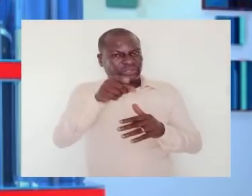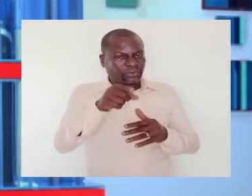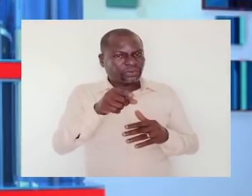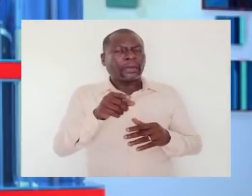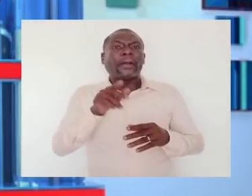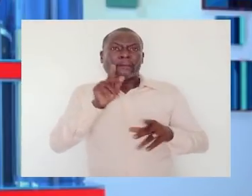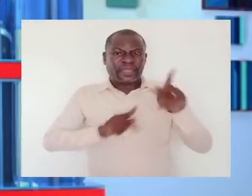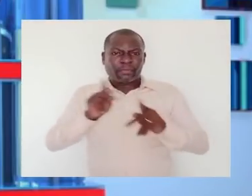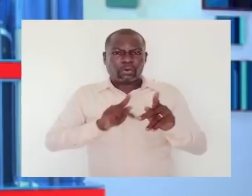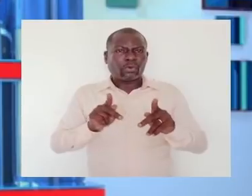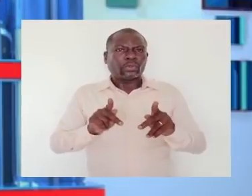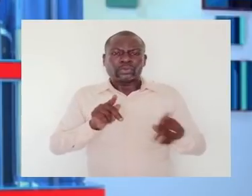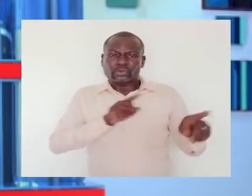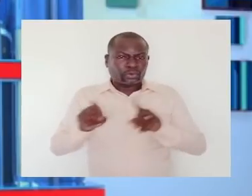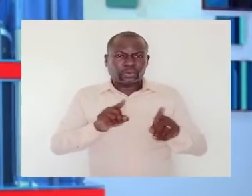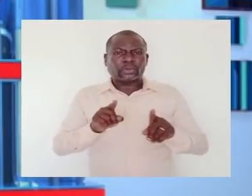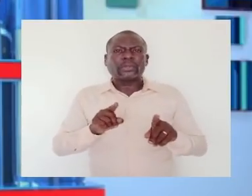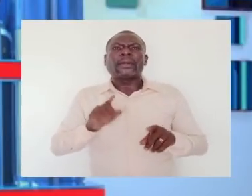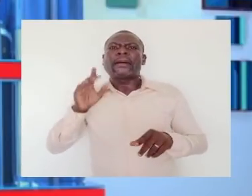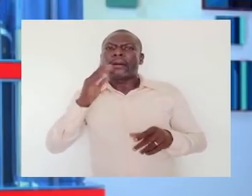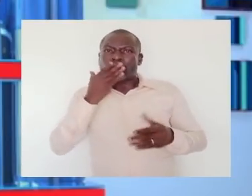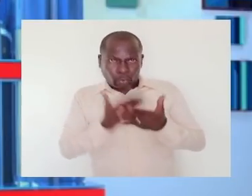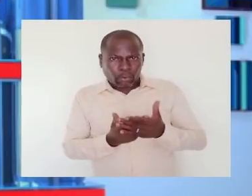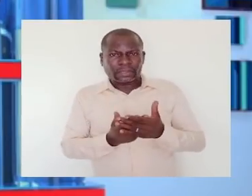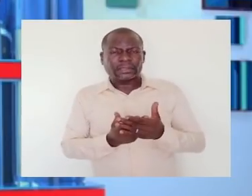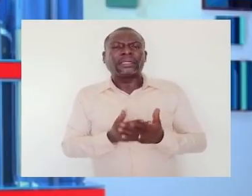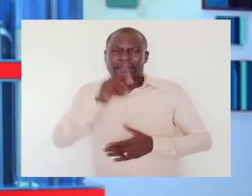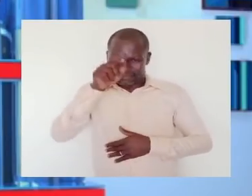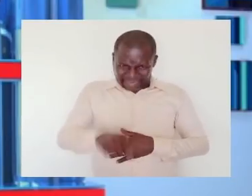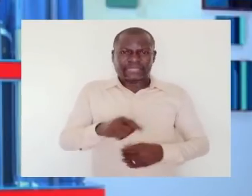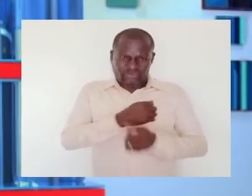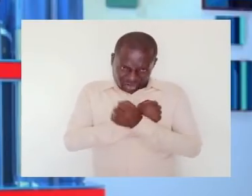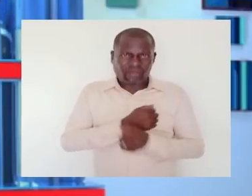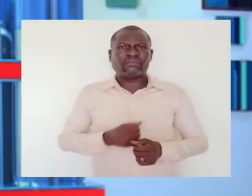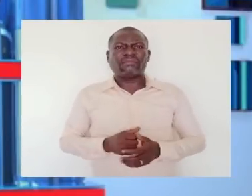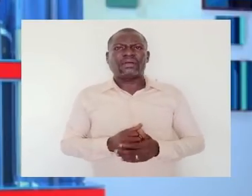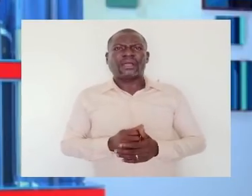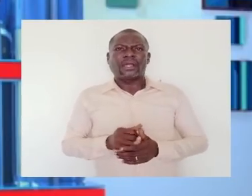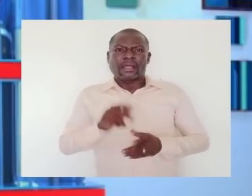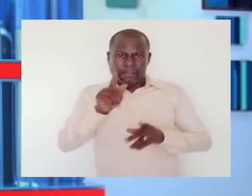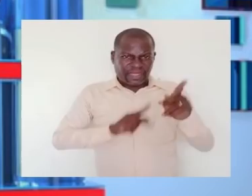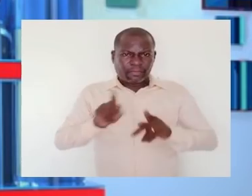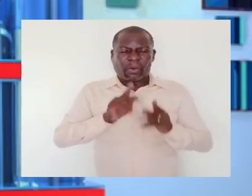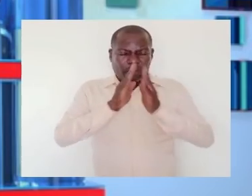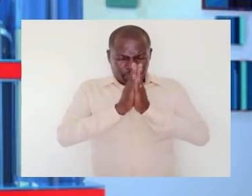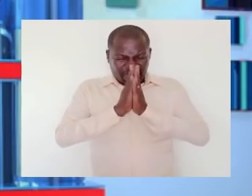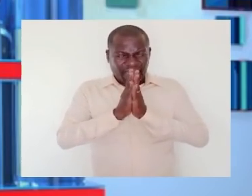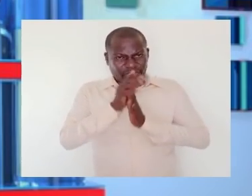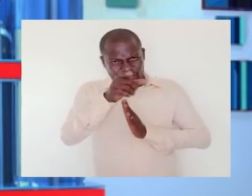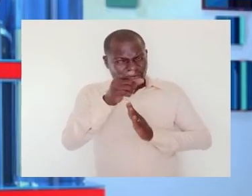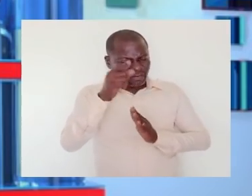papa, ema wa omua, empe muasem. Na mumo empaye, ema enkrofua, wakamu hu ense